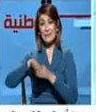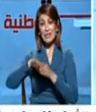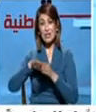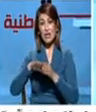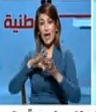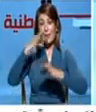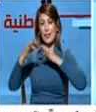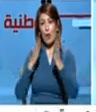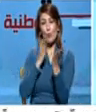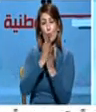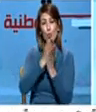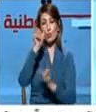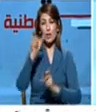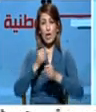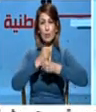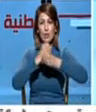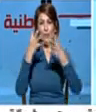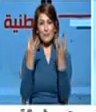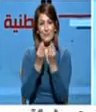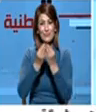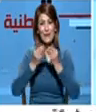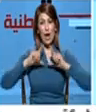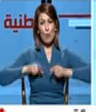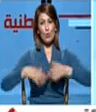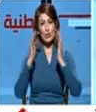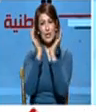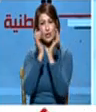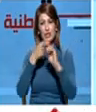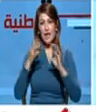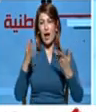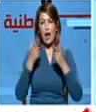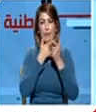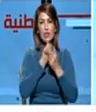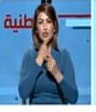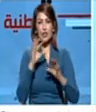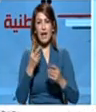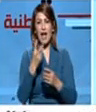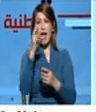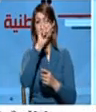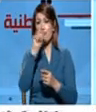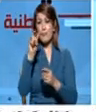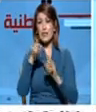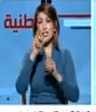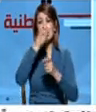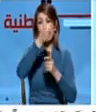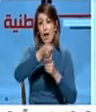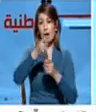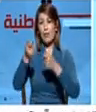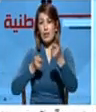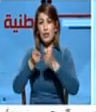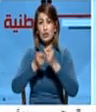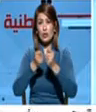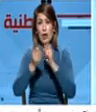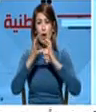الاجتماعيه من خلال ال اه على الاقل فيما يخص ال منهم تعالى المائتين دينار اللي اثارت اثار التدافع اللي